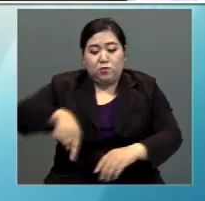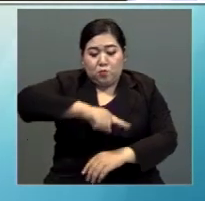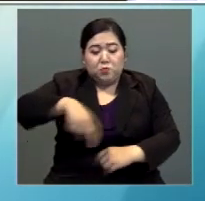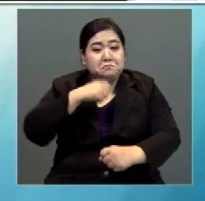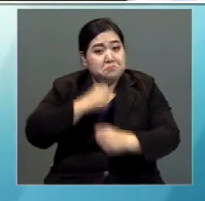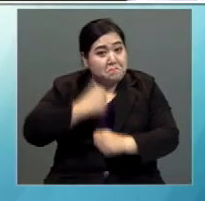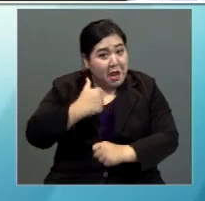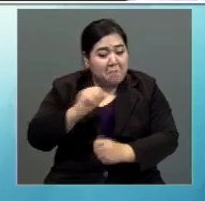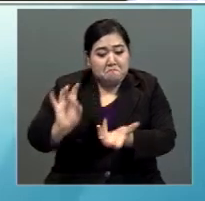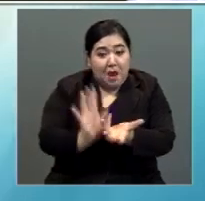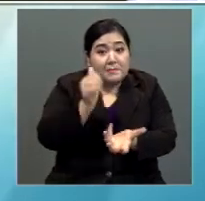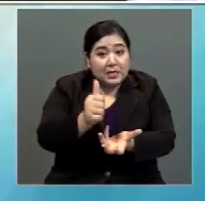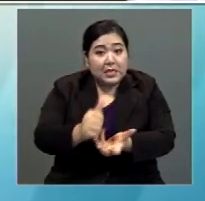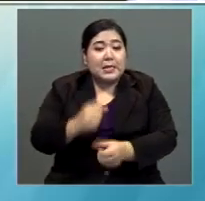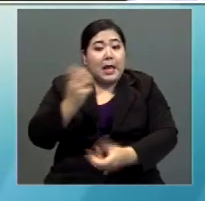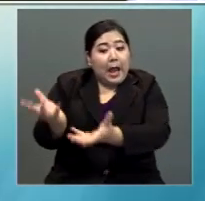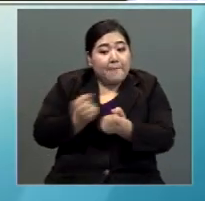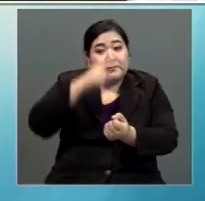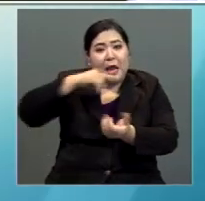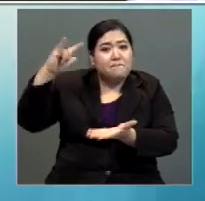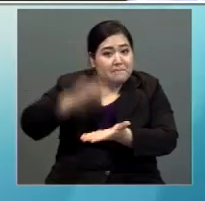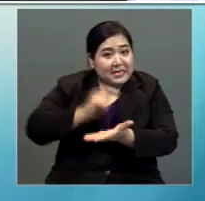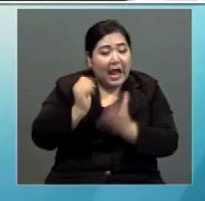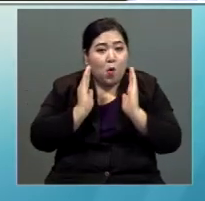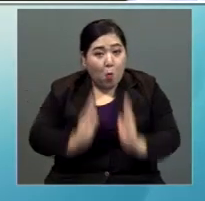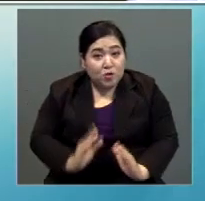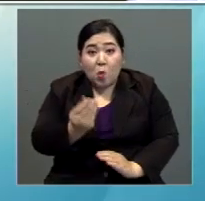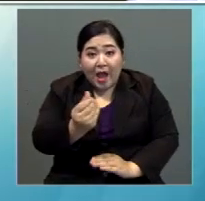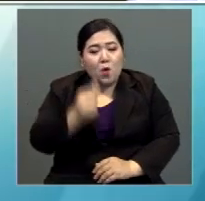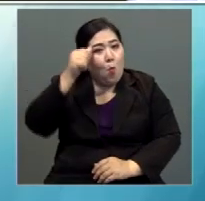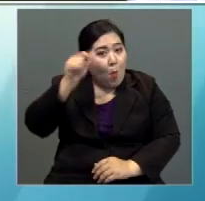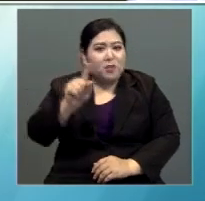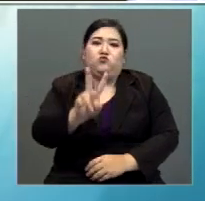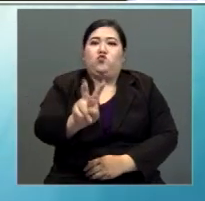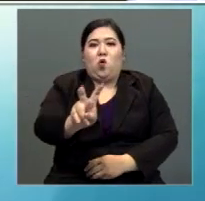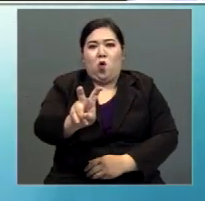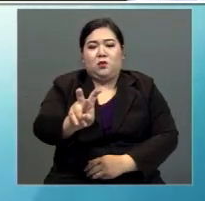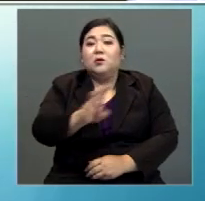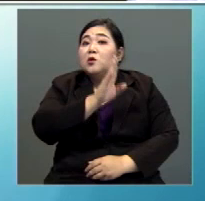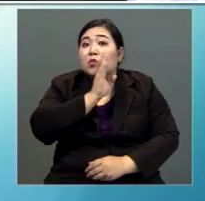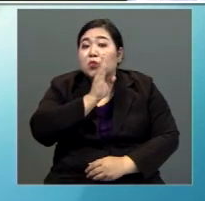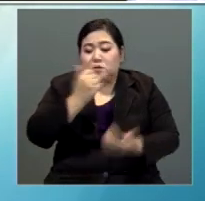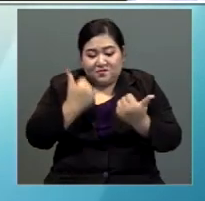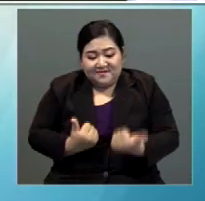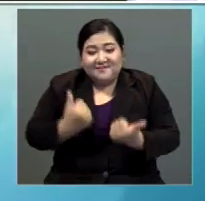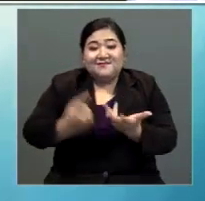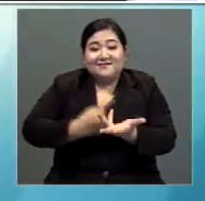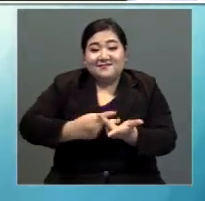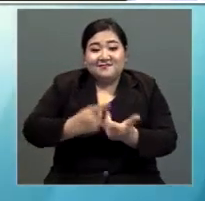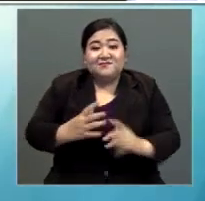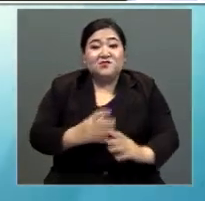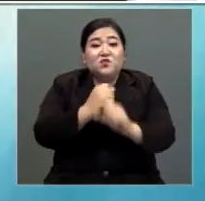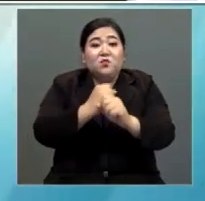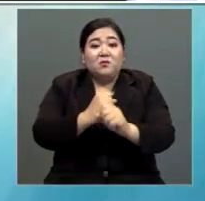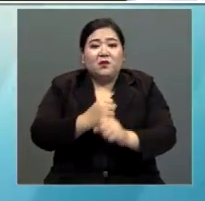ได้ประมาณวันละ 200 คนเพาฉะนั้นถ้าท่านตอนนี้ตัเลขที่เห็นมาแล้วเนี่ย